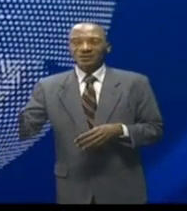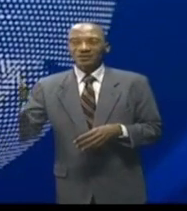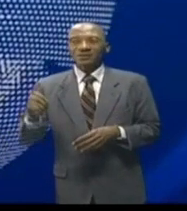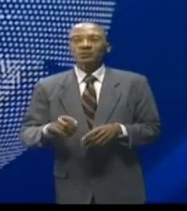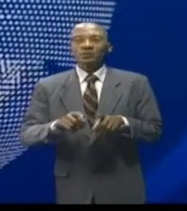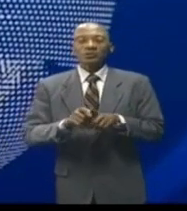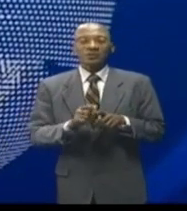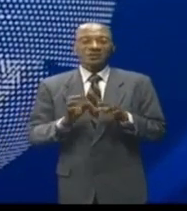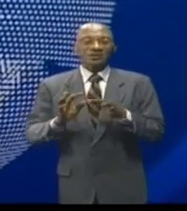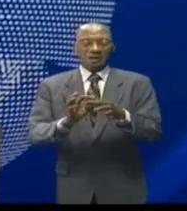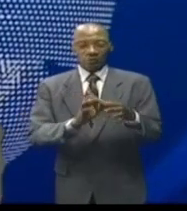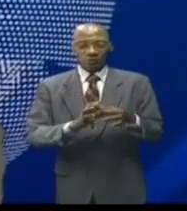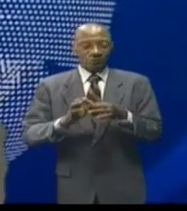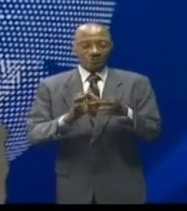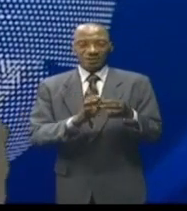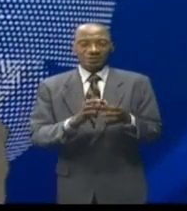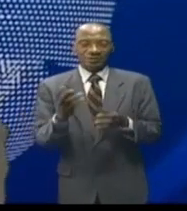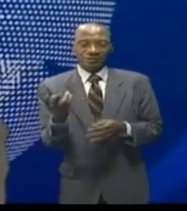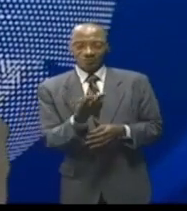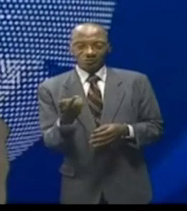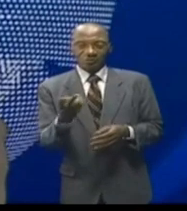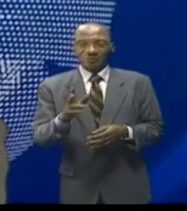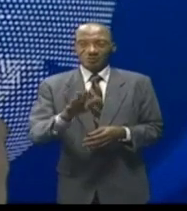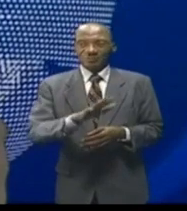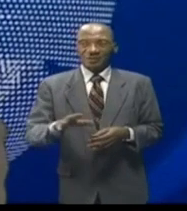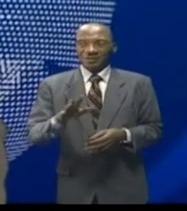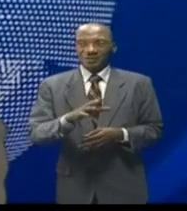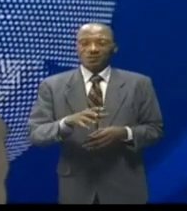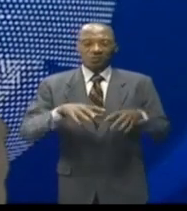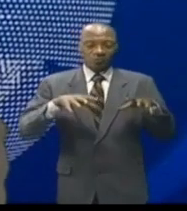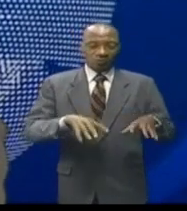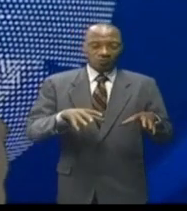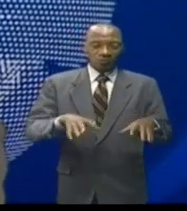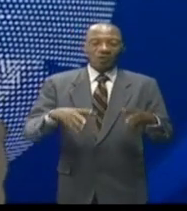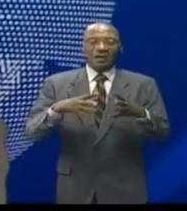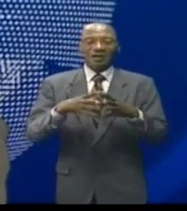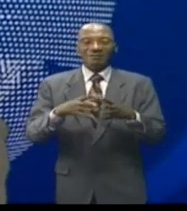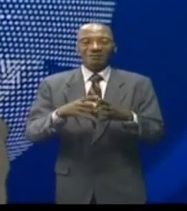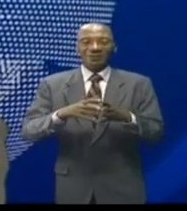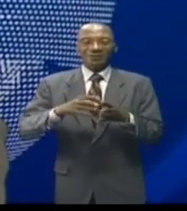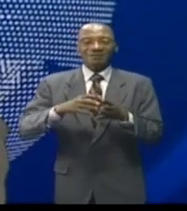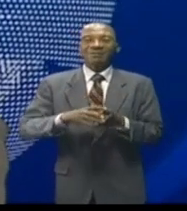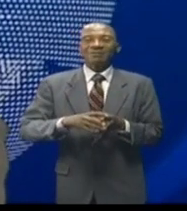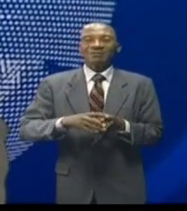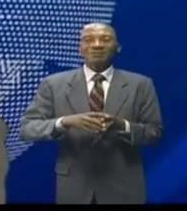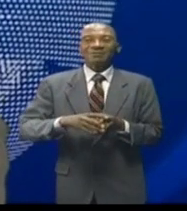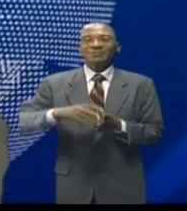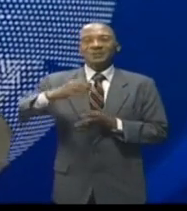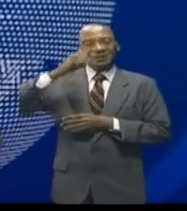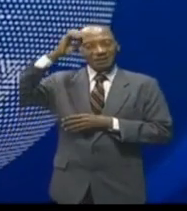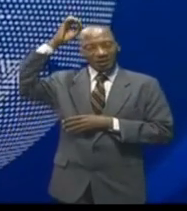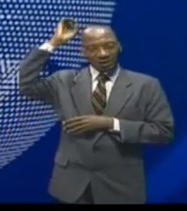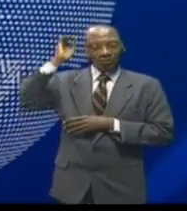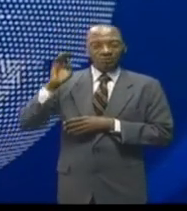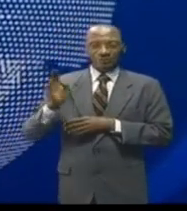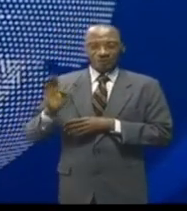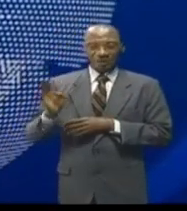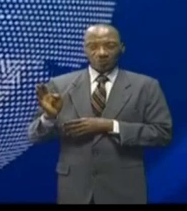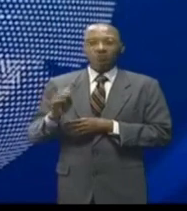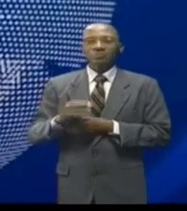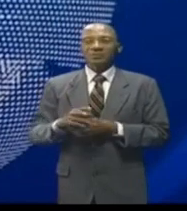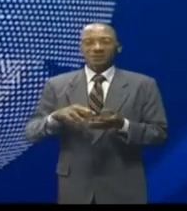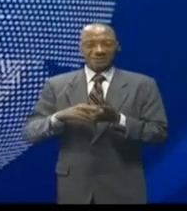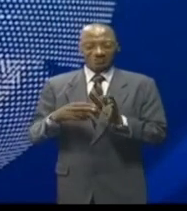coopération bilatérale entre la RDC et la Guinée-Bissau au cœur des discussions entre le président Félix